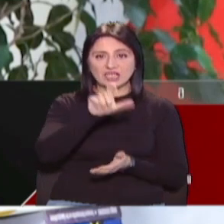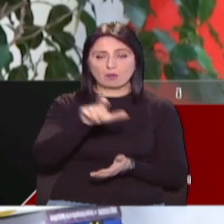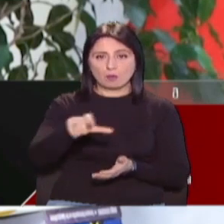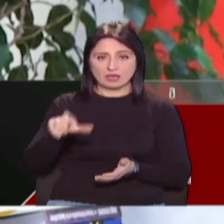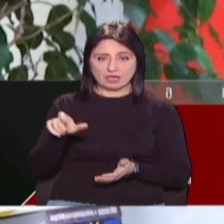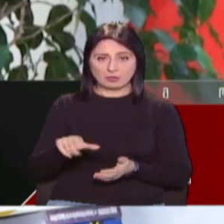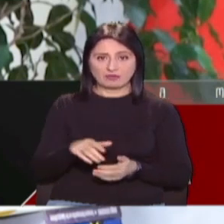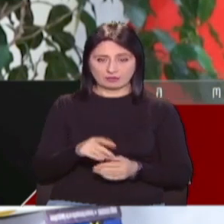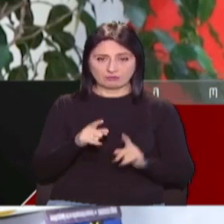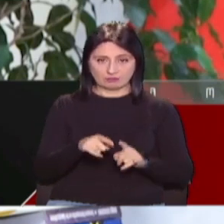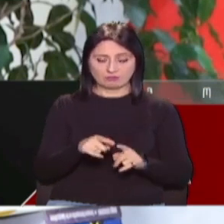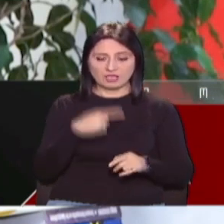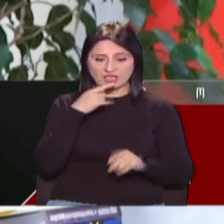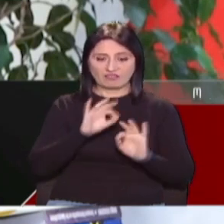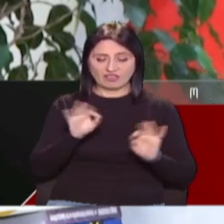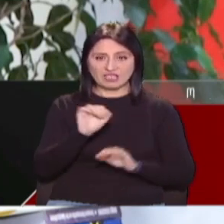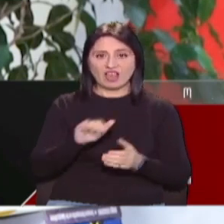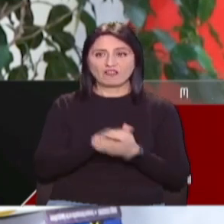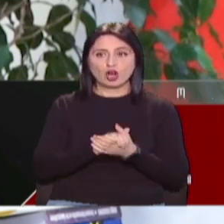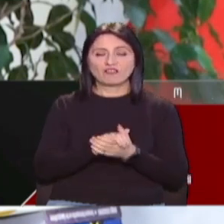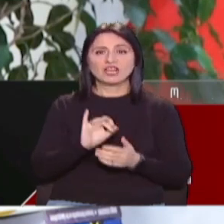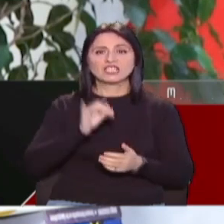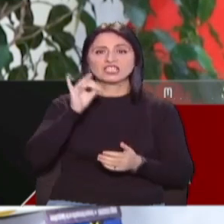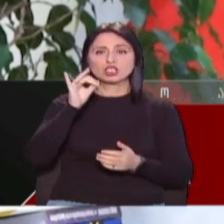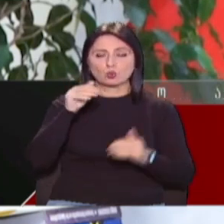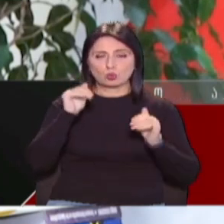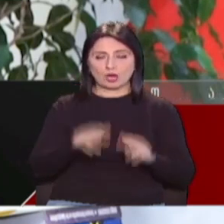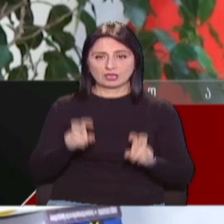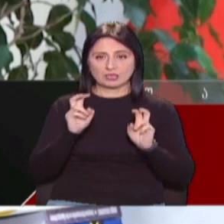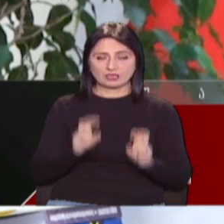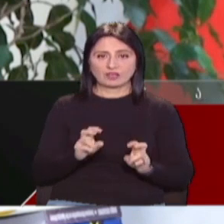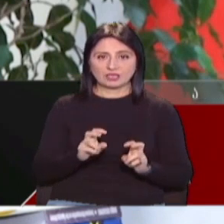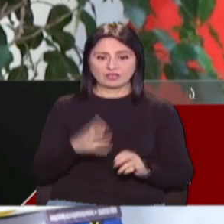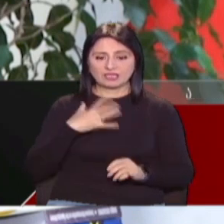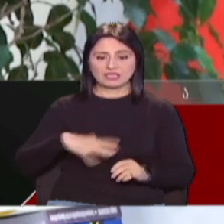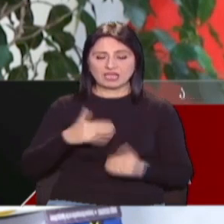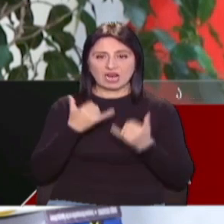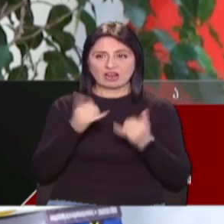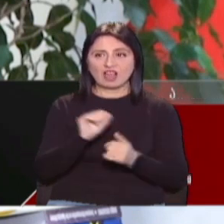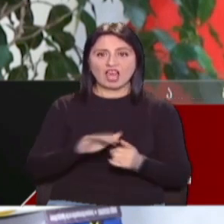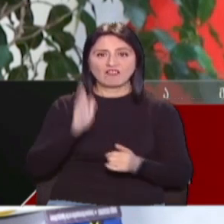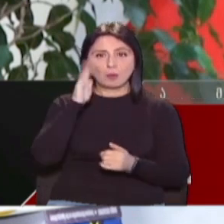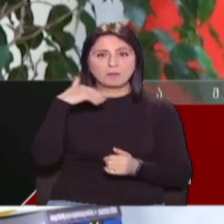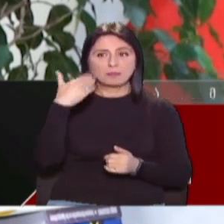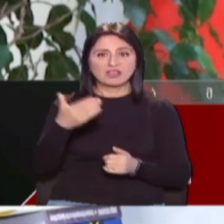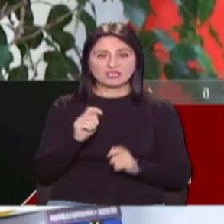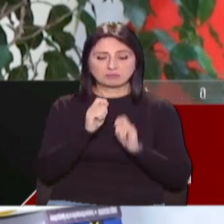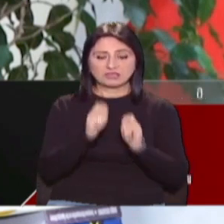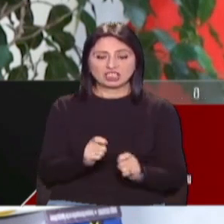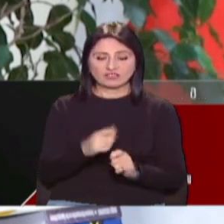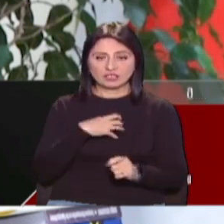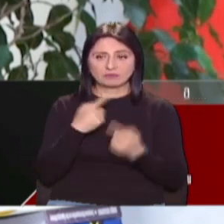წარმომადგენლებმა ცალსახად აღნიშნეს ევროკავშირის ისტორიული გადაწყვეტილების საქართველოსთვის ევროპული პერსპექტივის